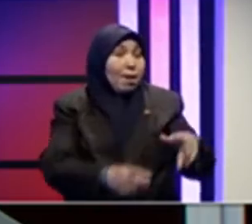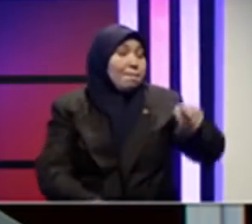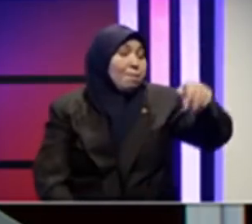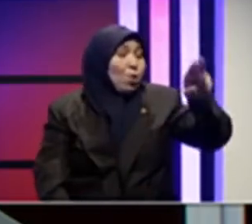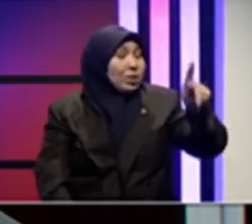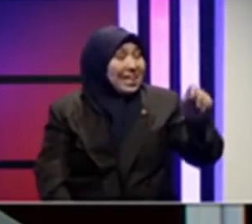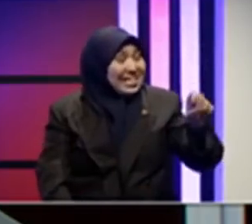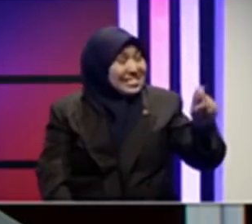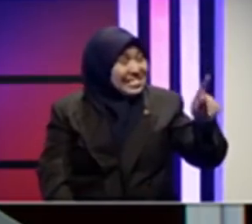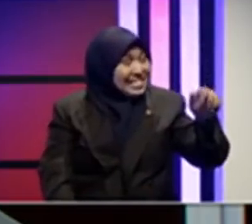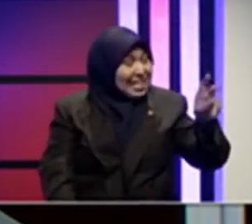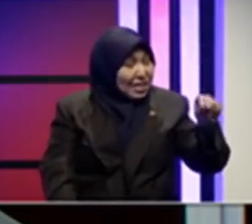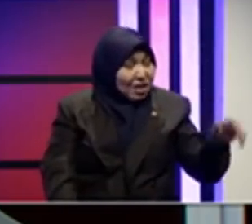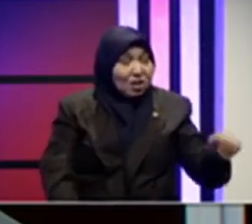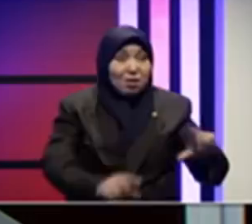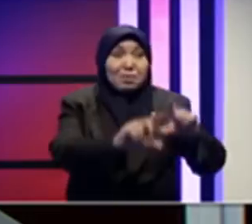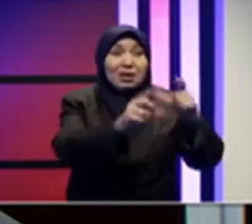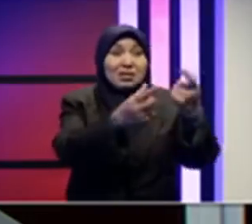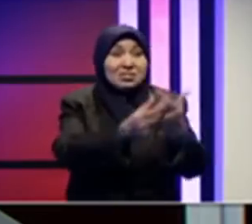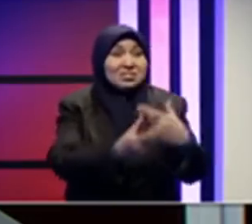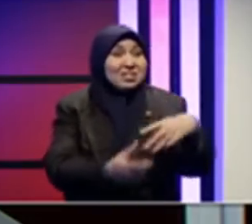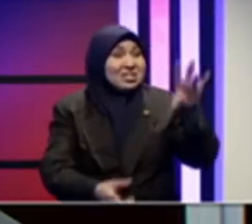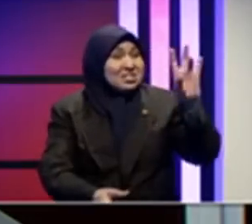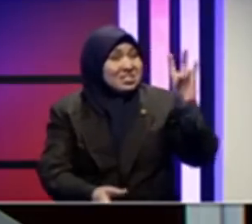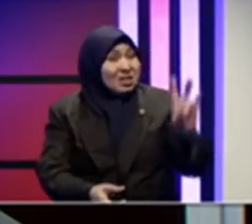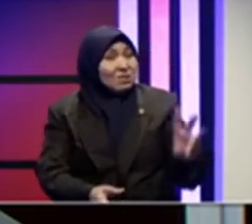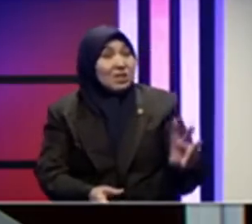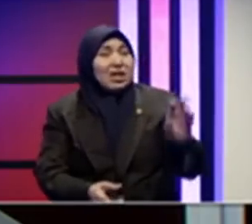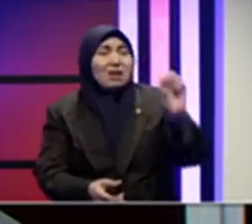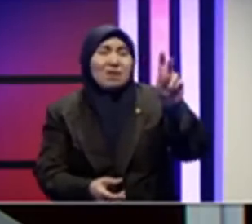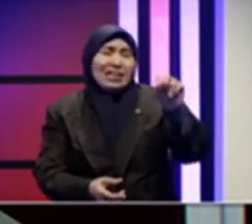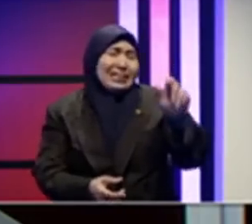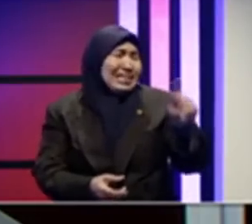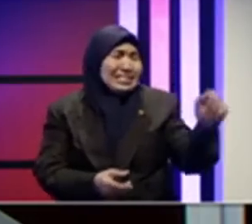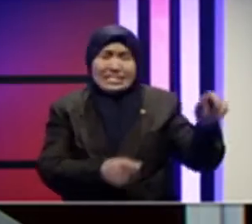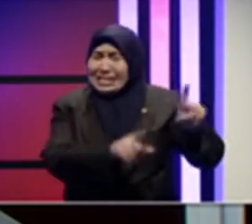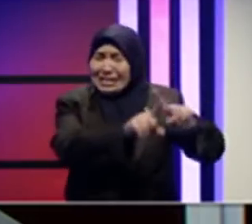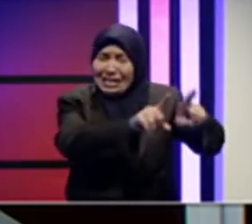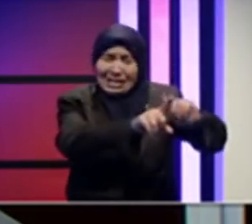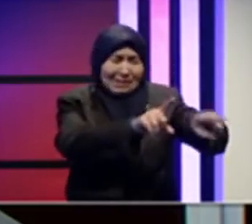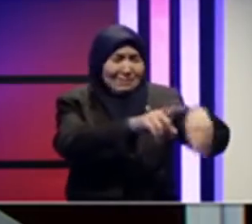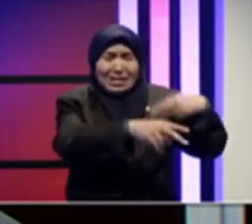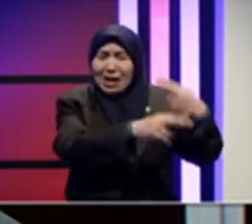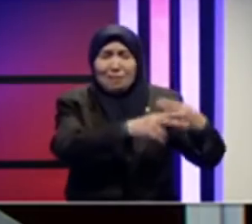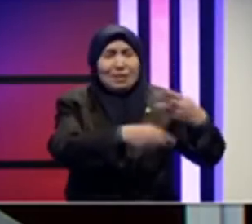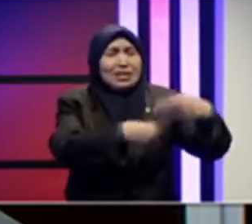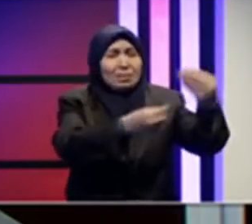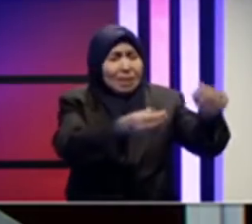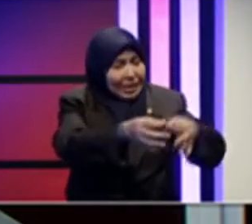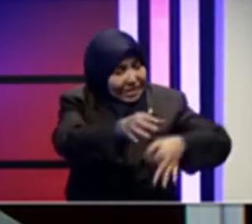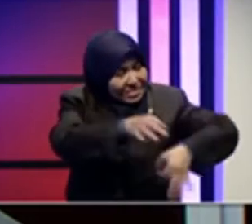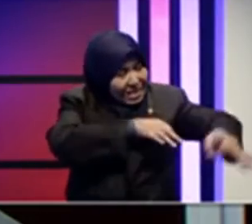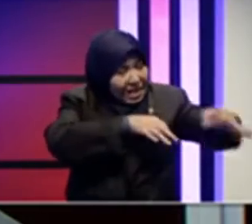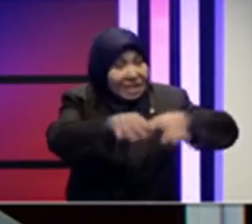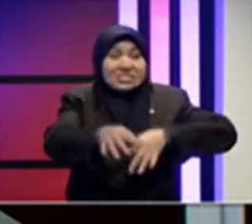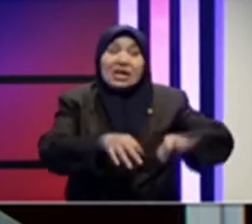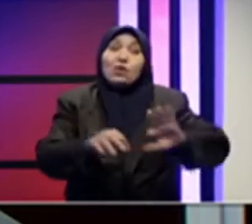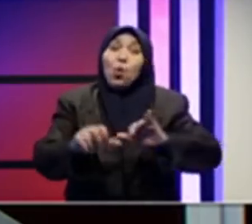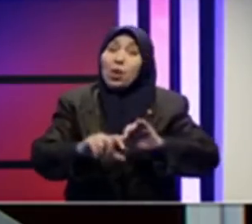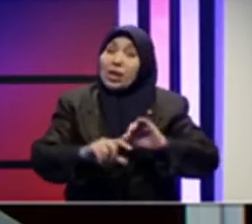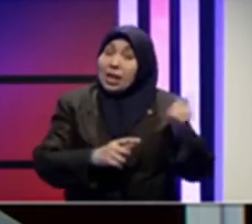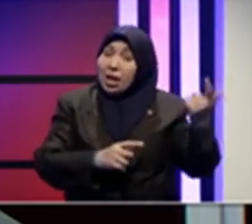di kalangan mereka yang Seventh Day Adventist lah, macam-macam nama yang diberikan. Ini dijelaskan oleh Allah SWT